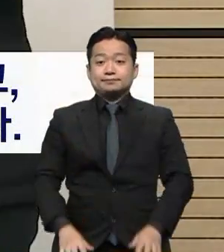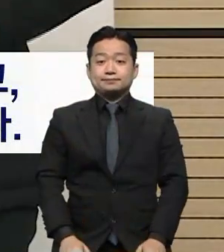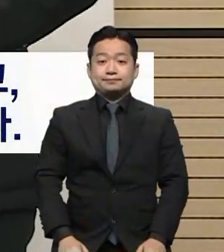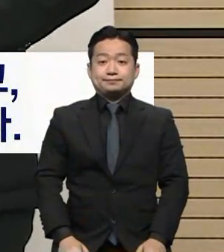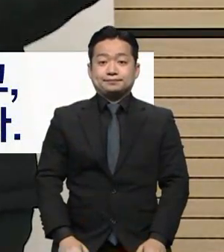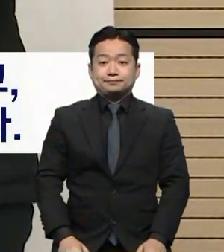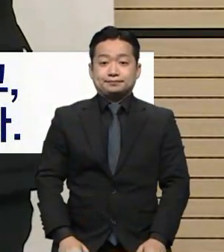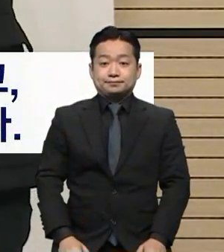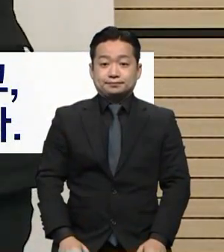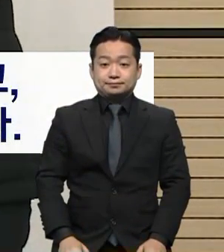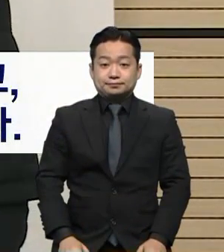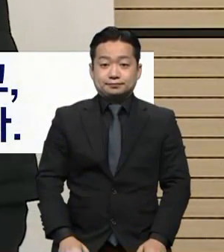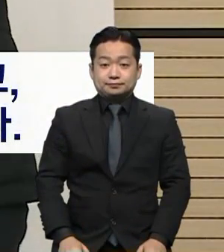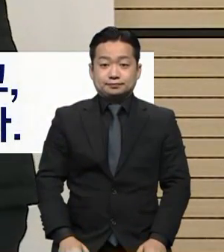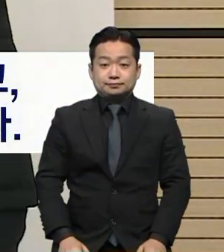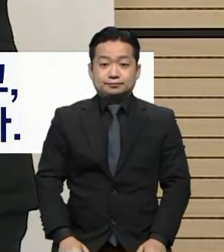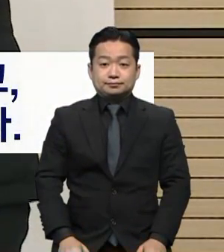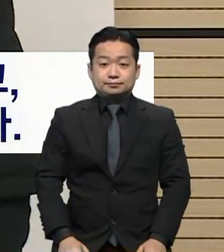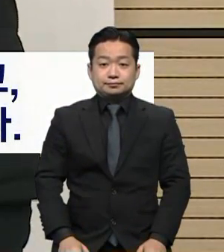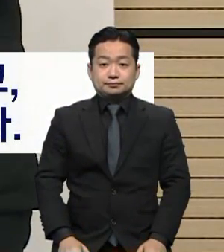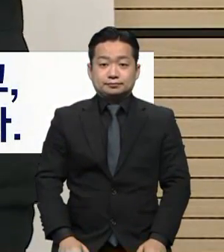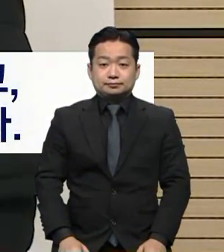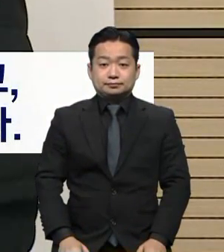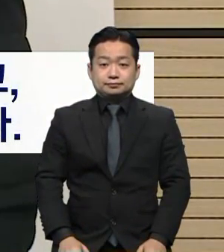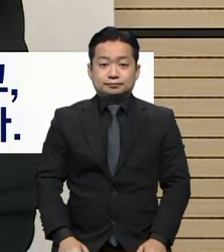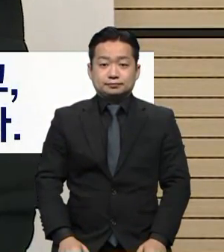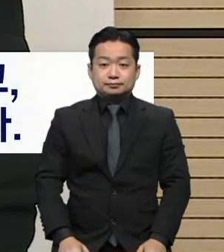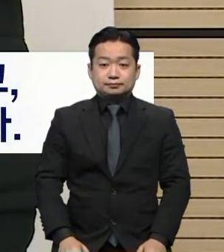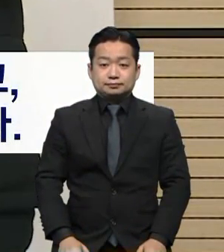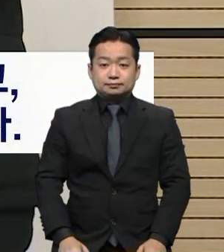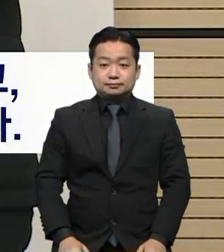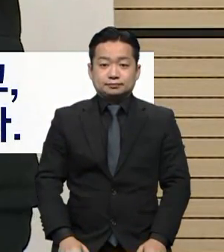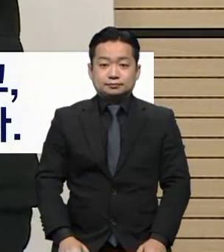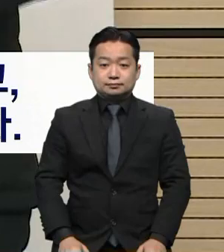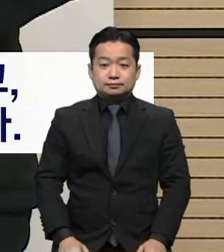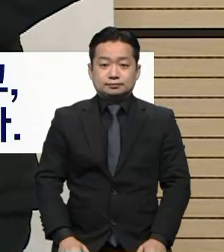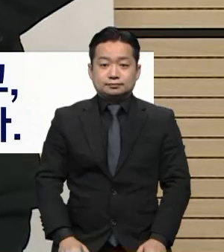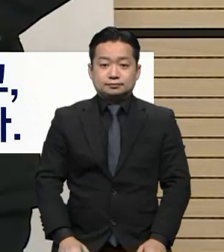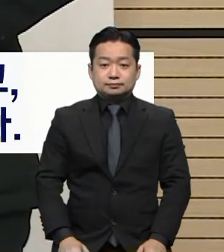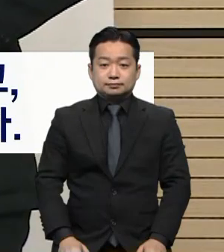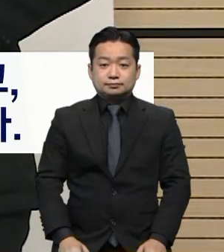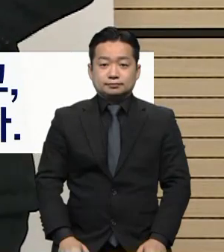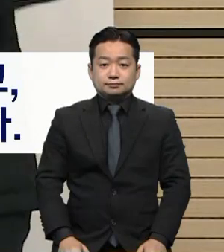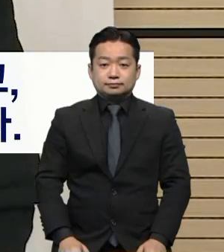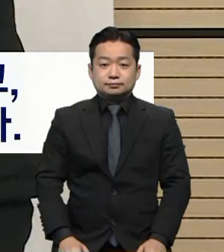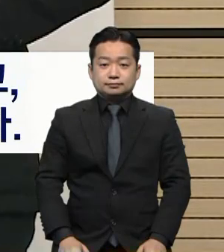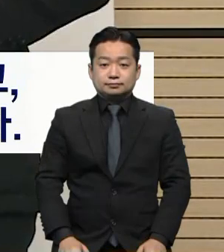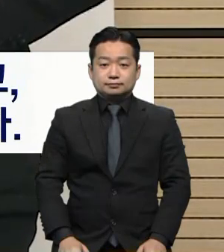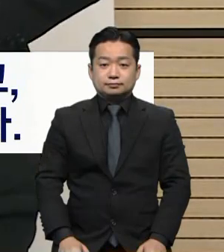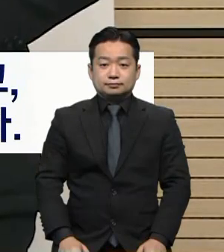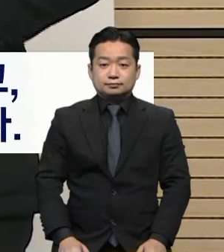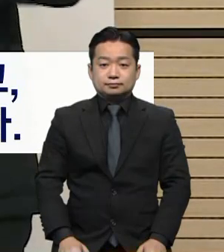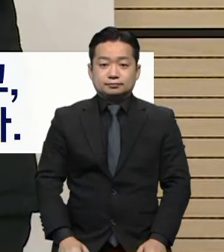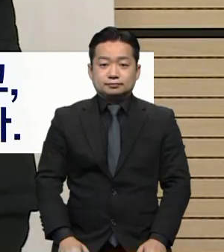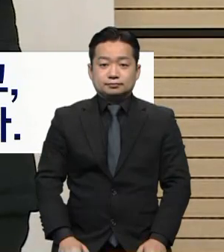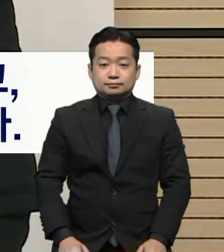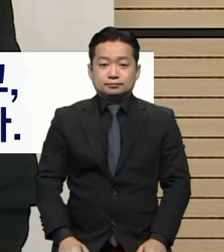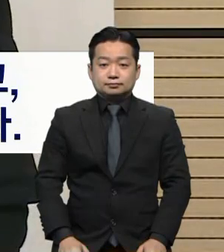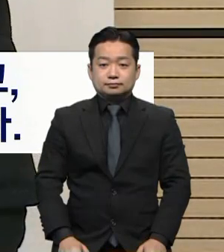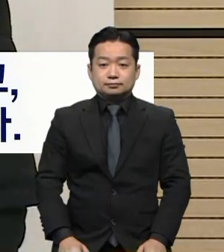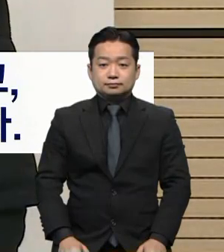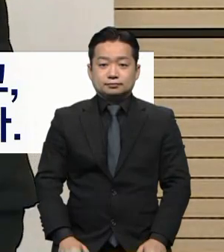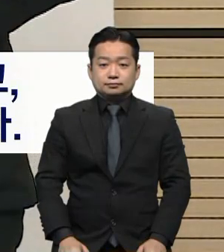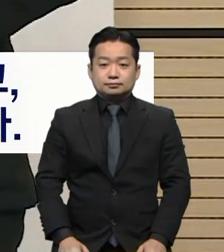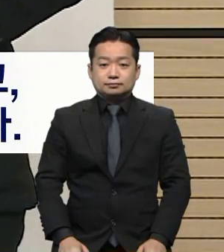접종하고 난 다음에 감염 예방 효과가 80% 이상 확인되고 있고 중증 사망 예방 효과도 7, 80%로